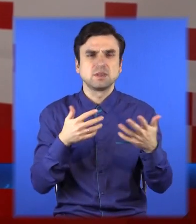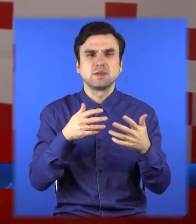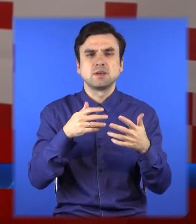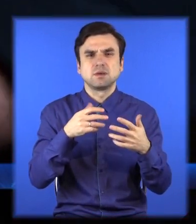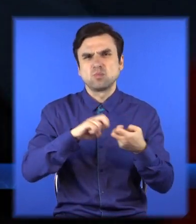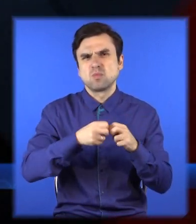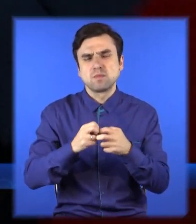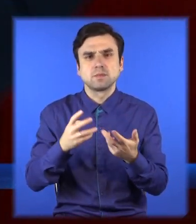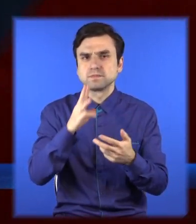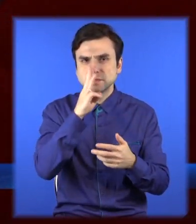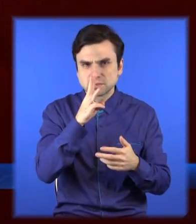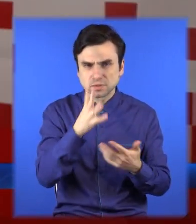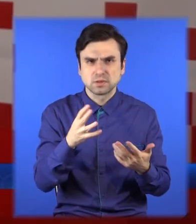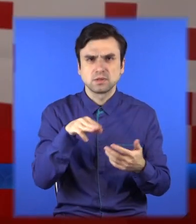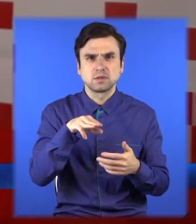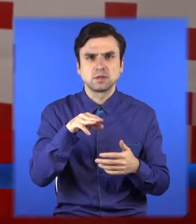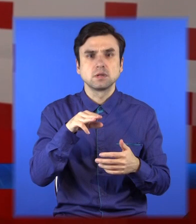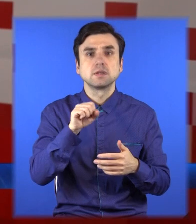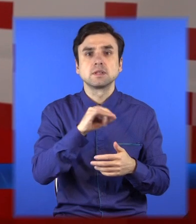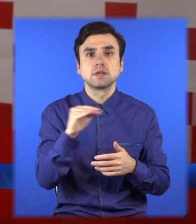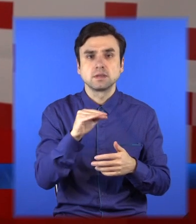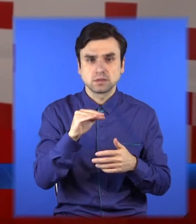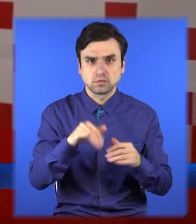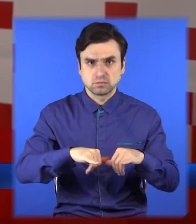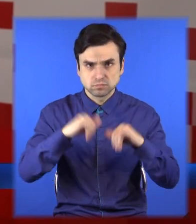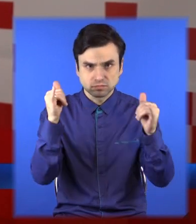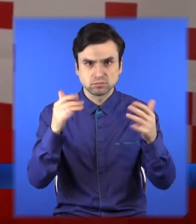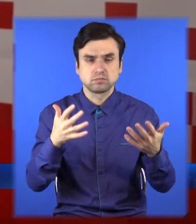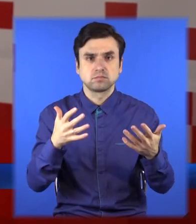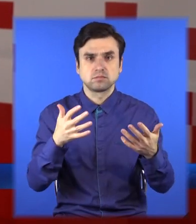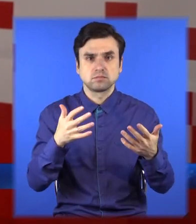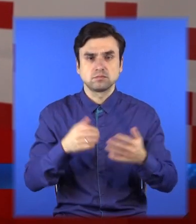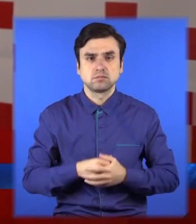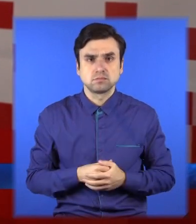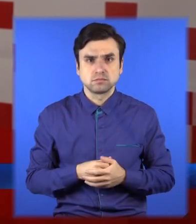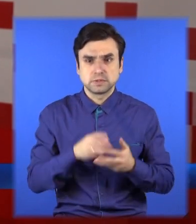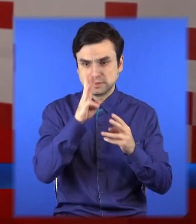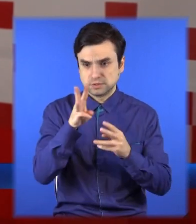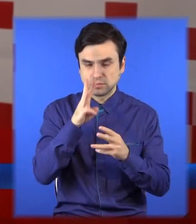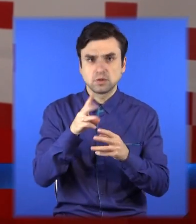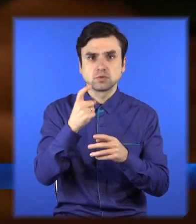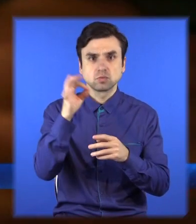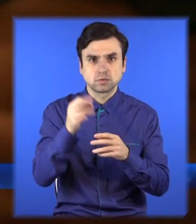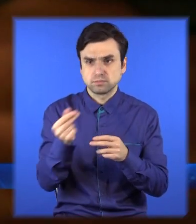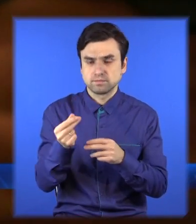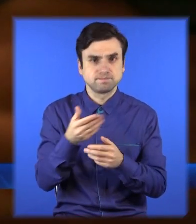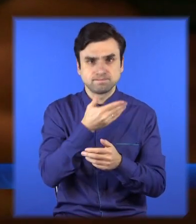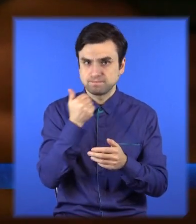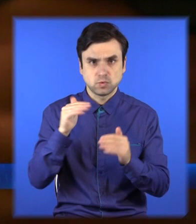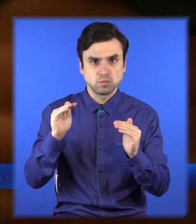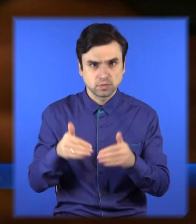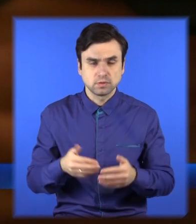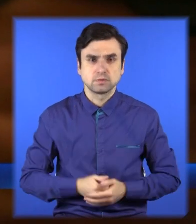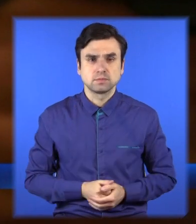много вопросов, по тарифам. С марта месяца у нас как бы, не выплачивается заработная плата в полном объеме. Проте не